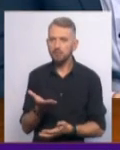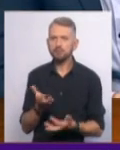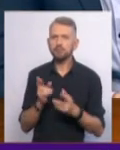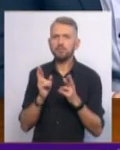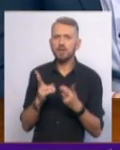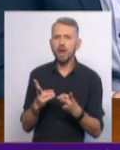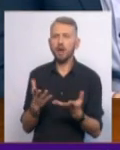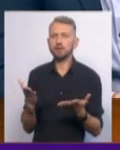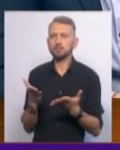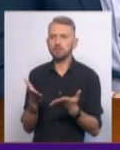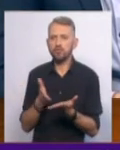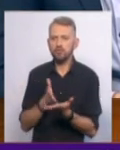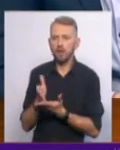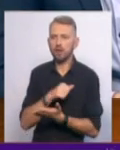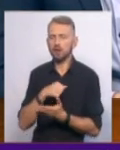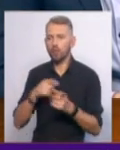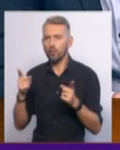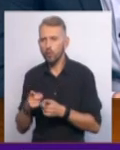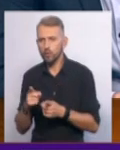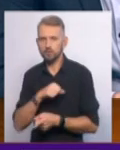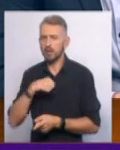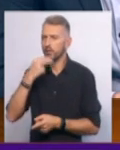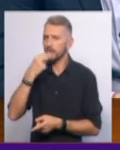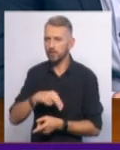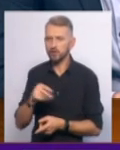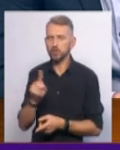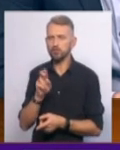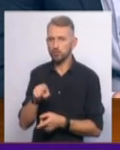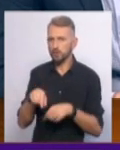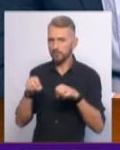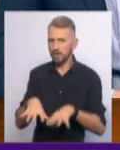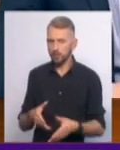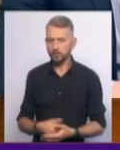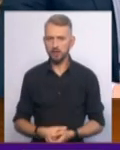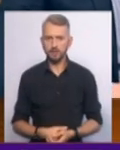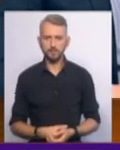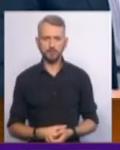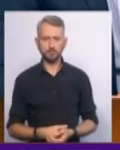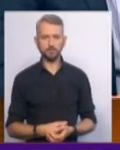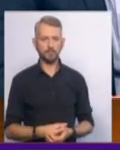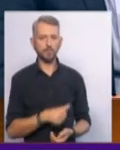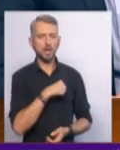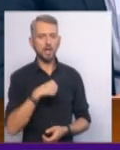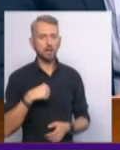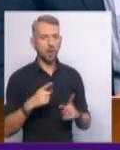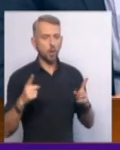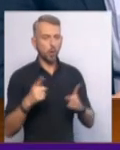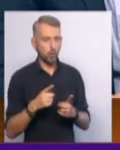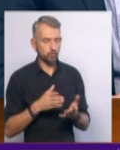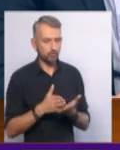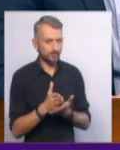який шлях є найкоротшим і найефективнішим для того, щоб їх вирішувати? Ну, найкоротший,